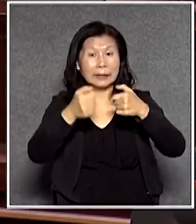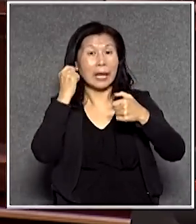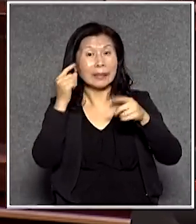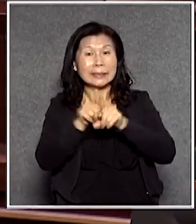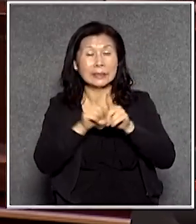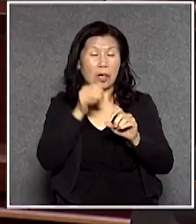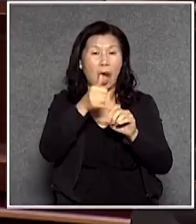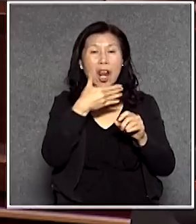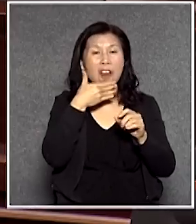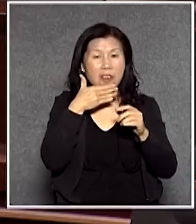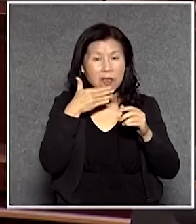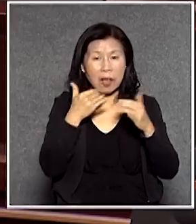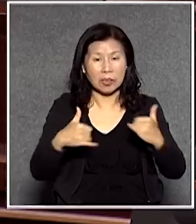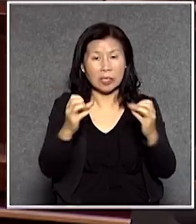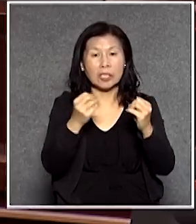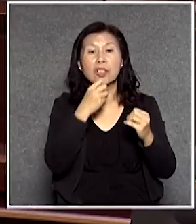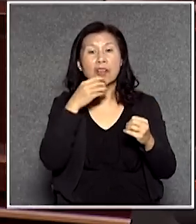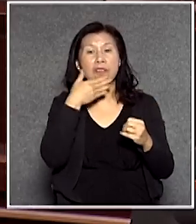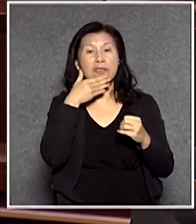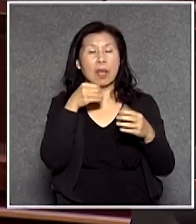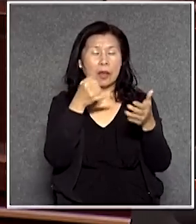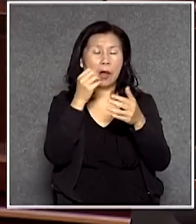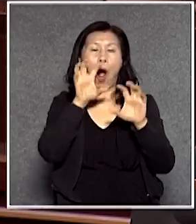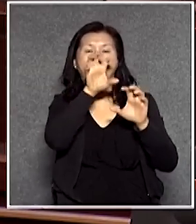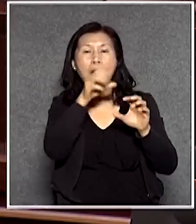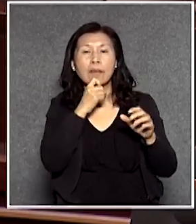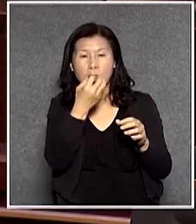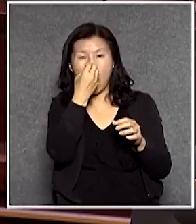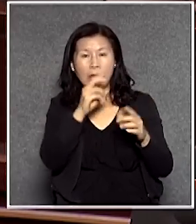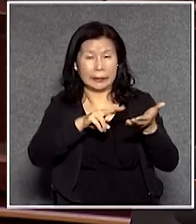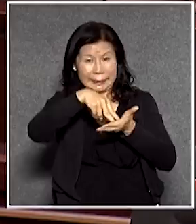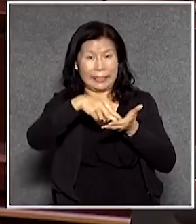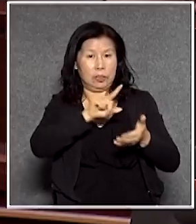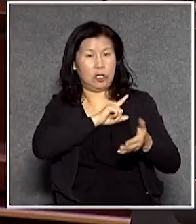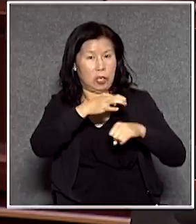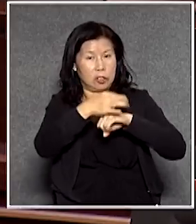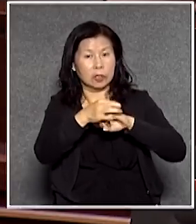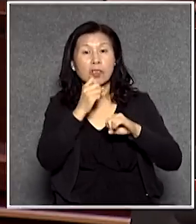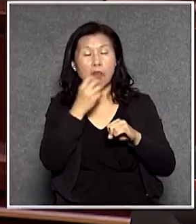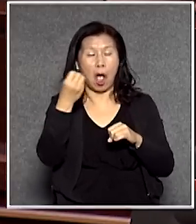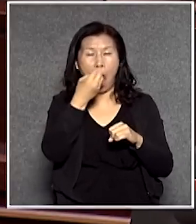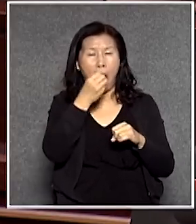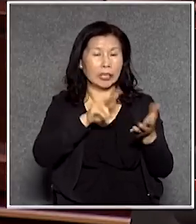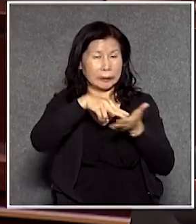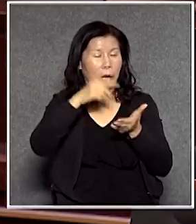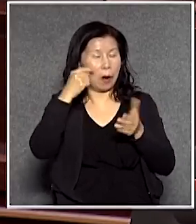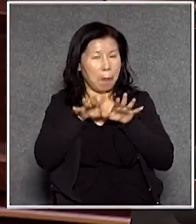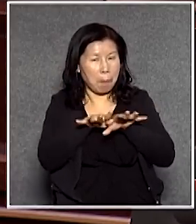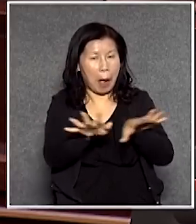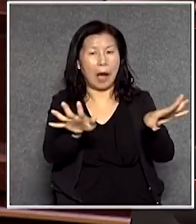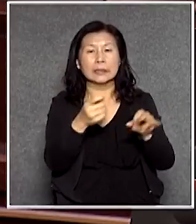坛的时候，亦都有些青年捣乱和大叫香港建国，港独思想似乎是有蔓延之